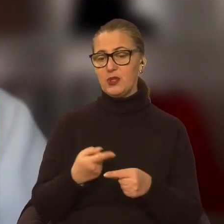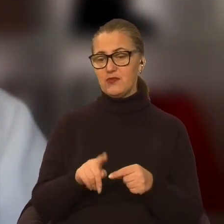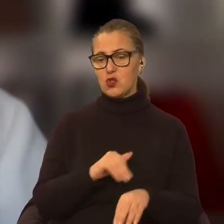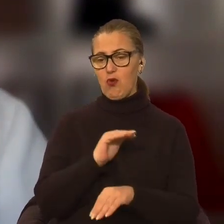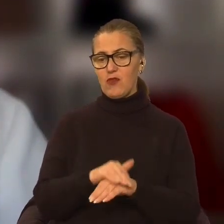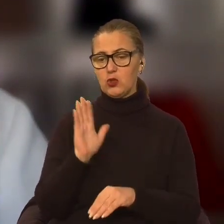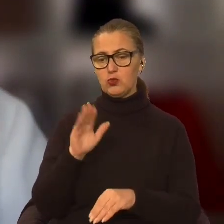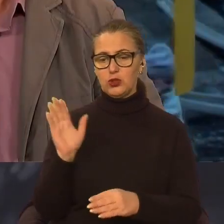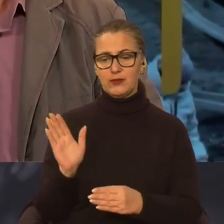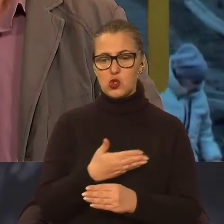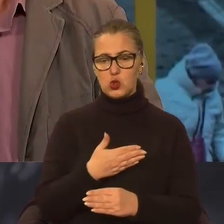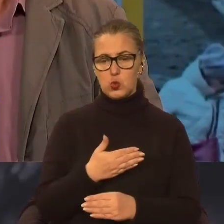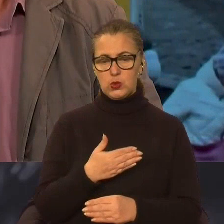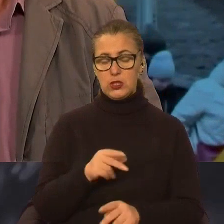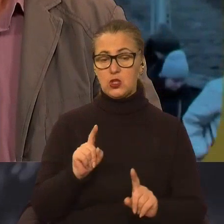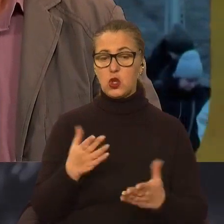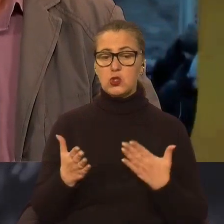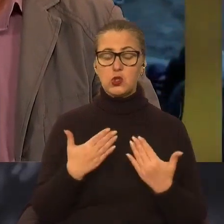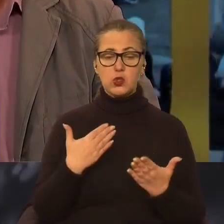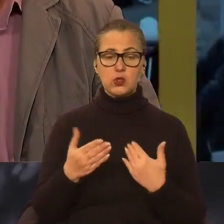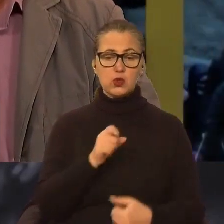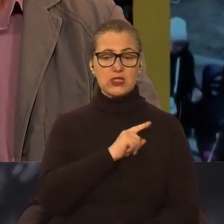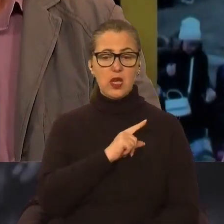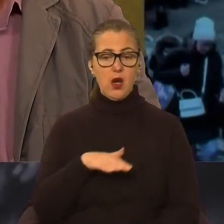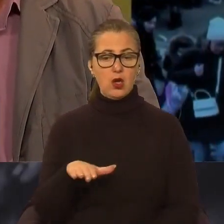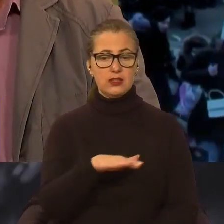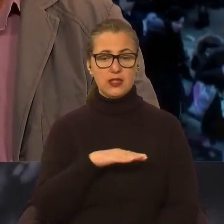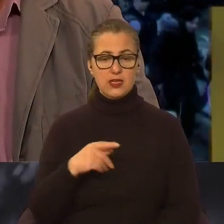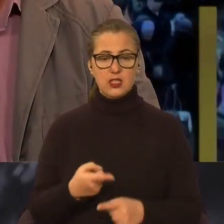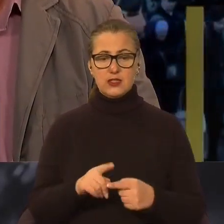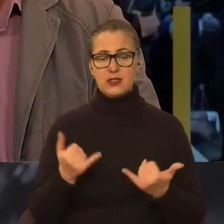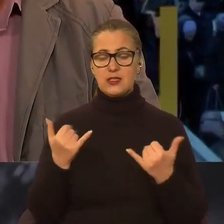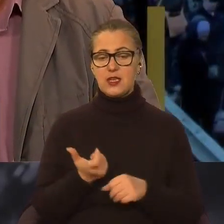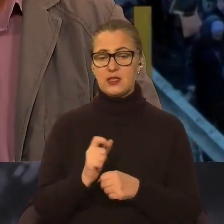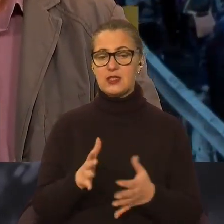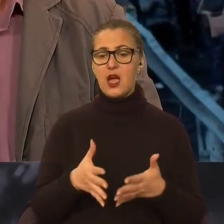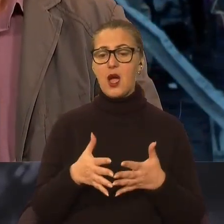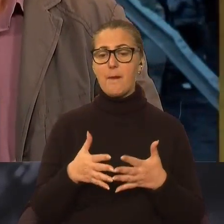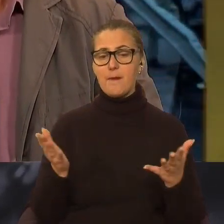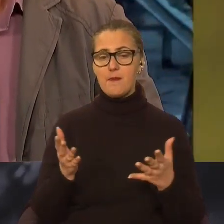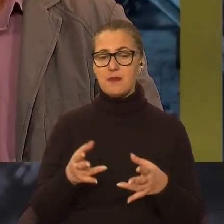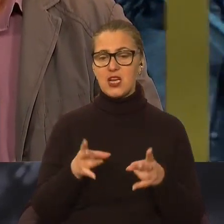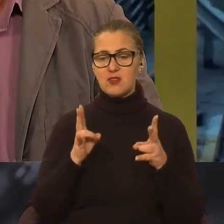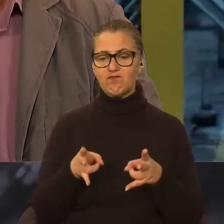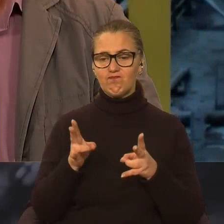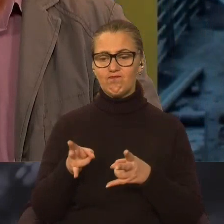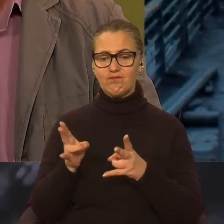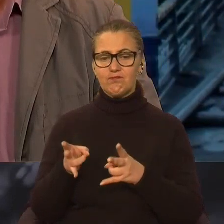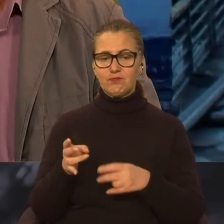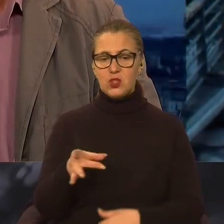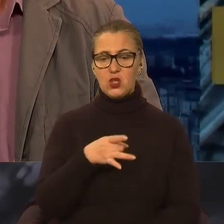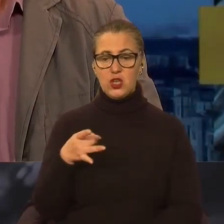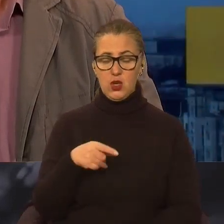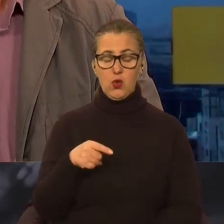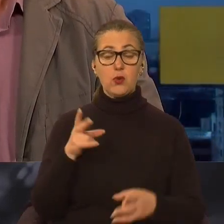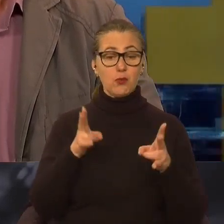фактору буде усунути що стосується Одещини це зараз найбільш постраждалий регіони постраждав Він якраз після